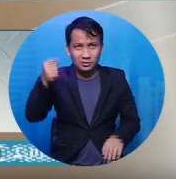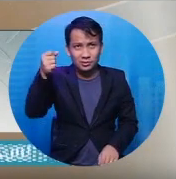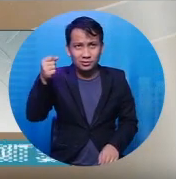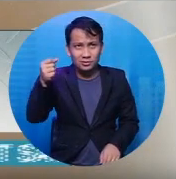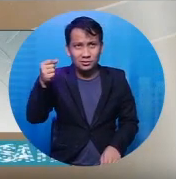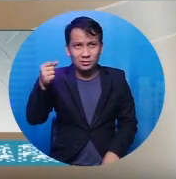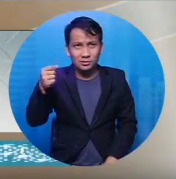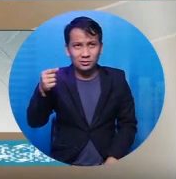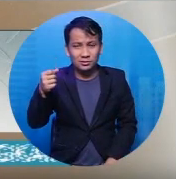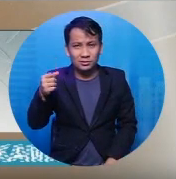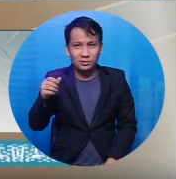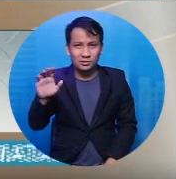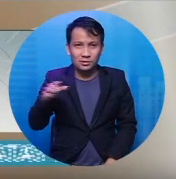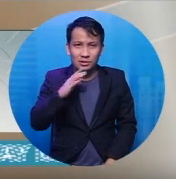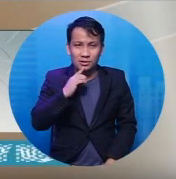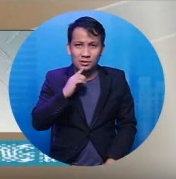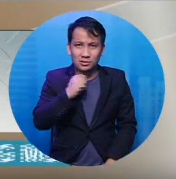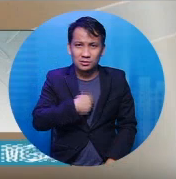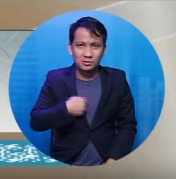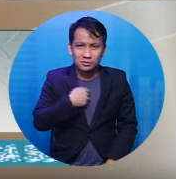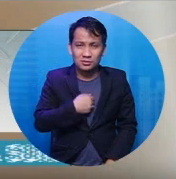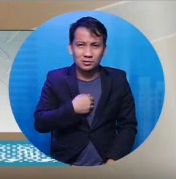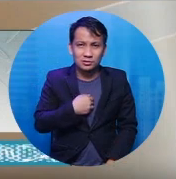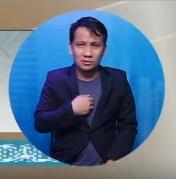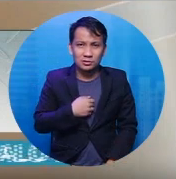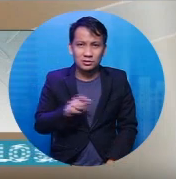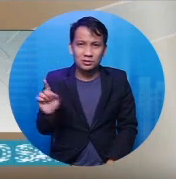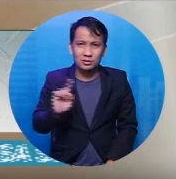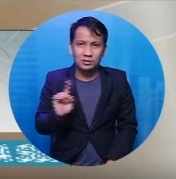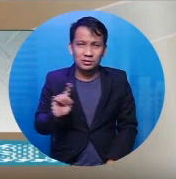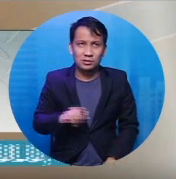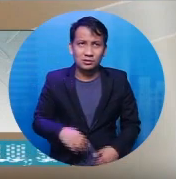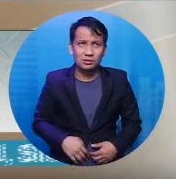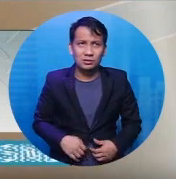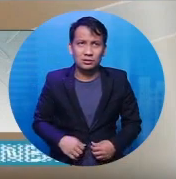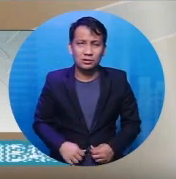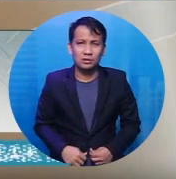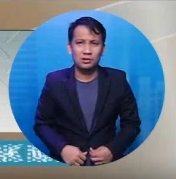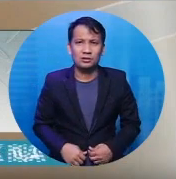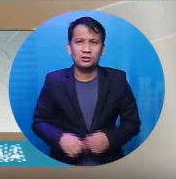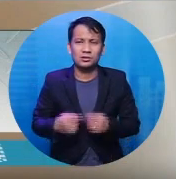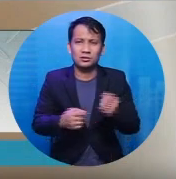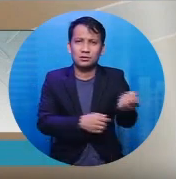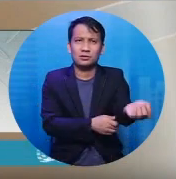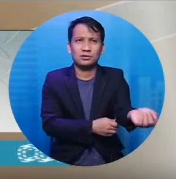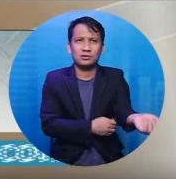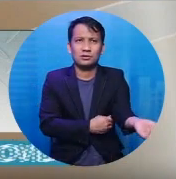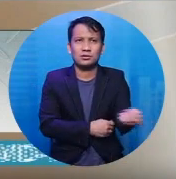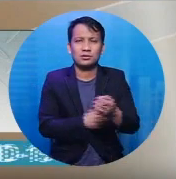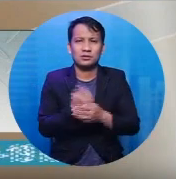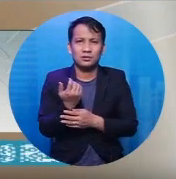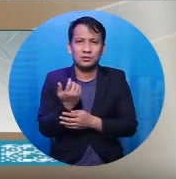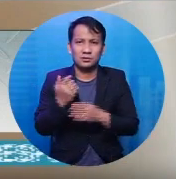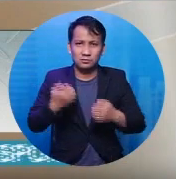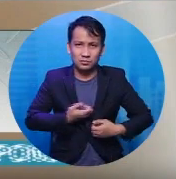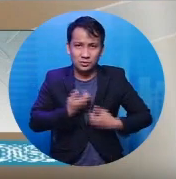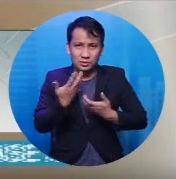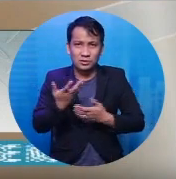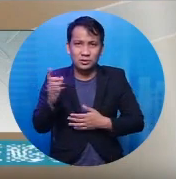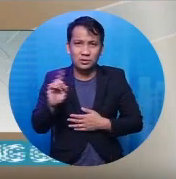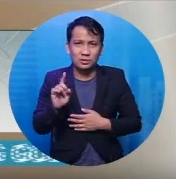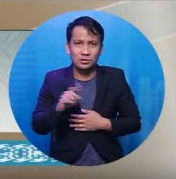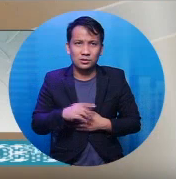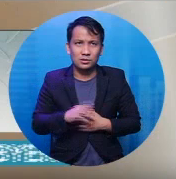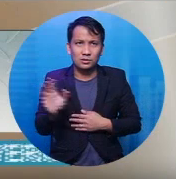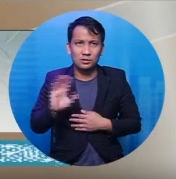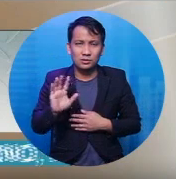Ma'am, ma'am, pasensya na ma'am, pero ito po yung... Ma'am, sasabihin ko sa inyo, pag kayo po'y naging emotional,